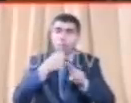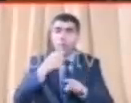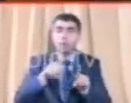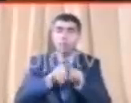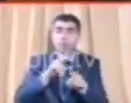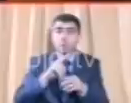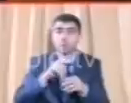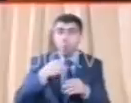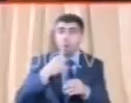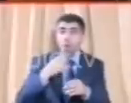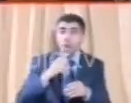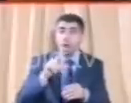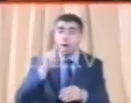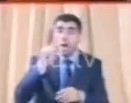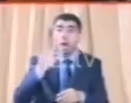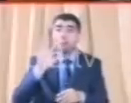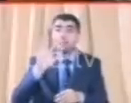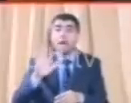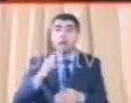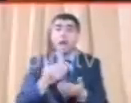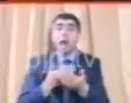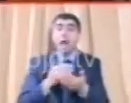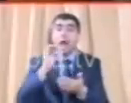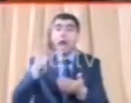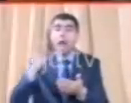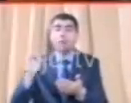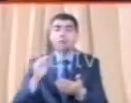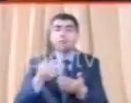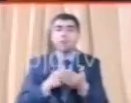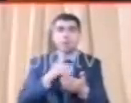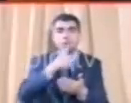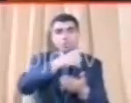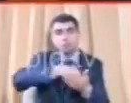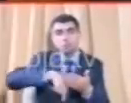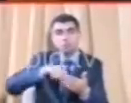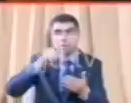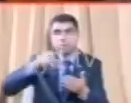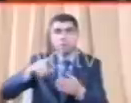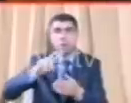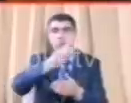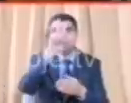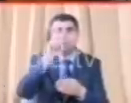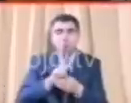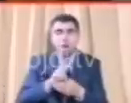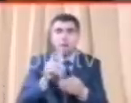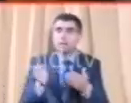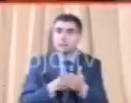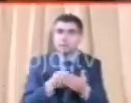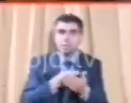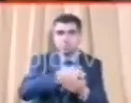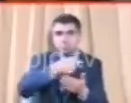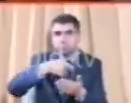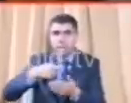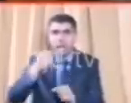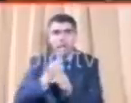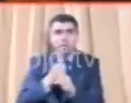الولايه اكثر من 15000 سؤال، وهذا رقم غير مسبوق في تاريخ الرقابه الكتابيه على العمل